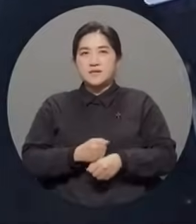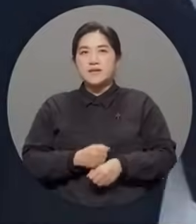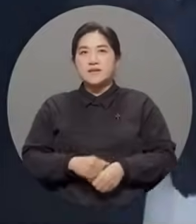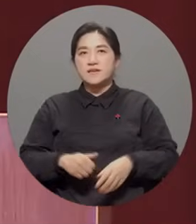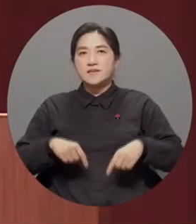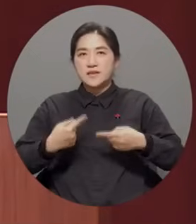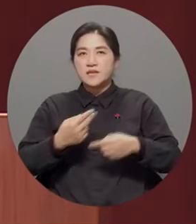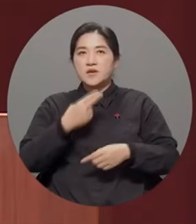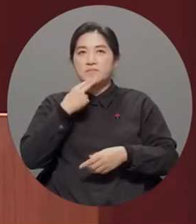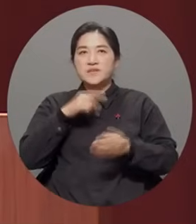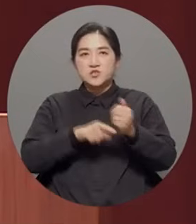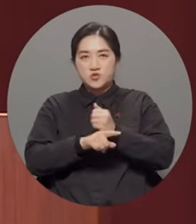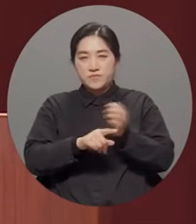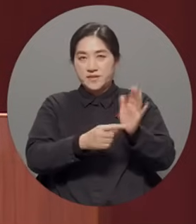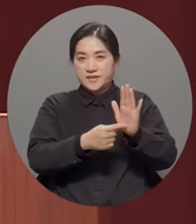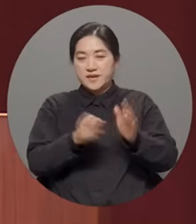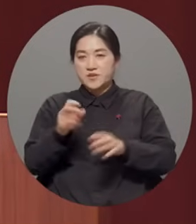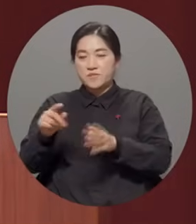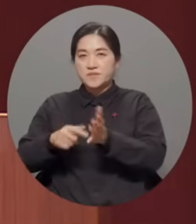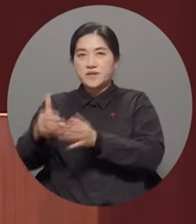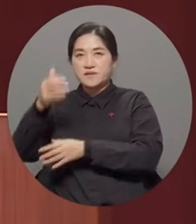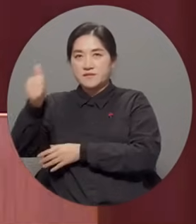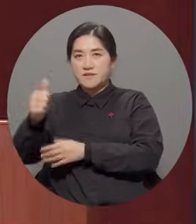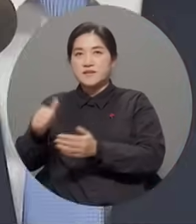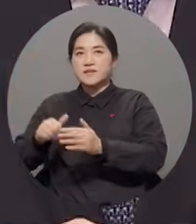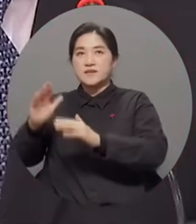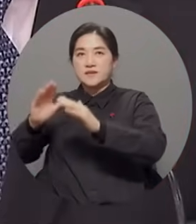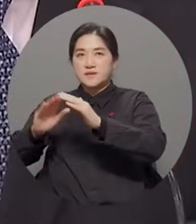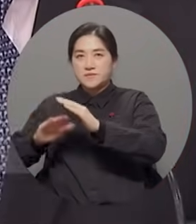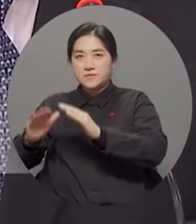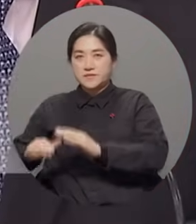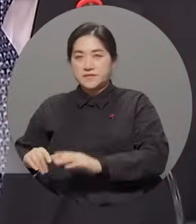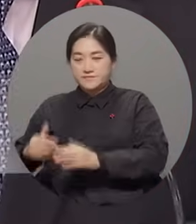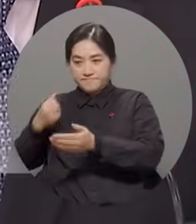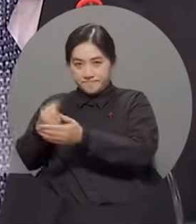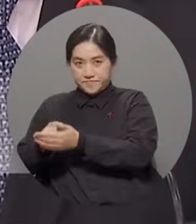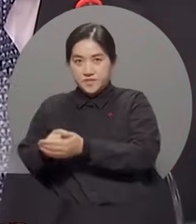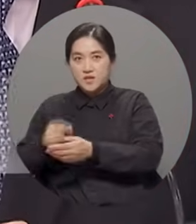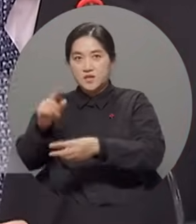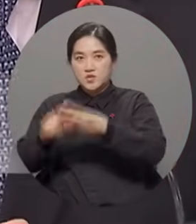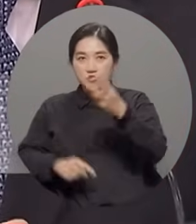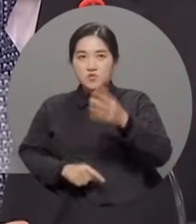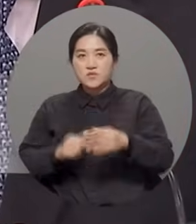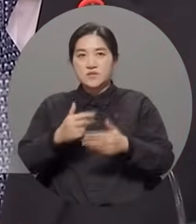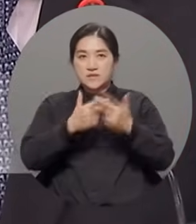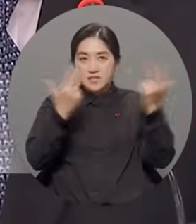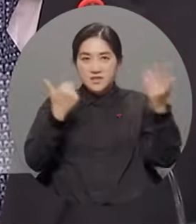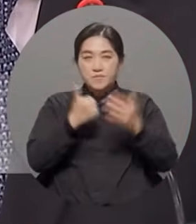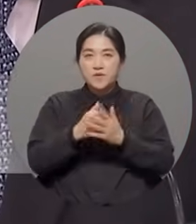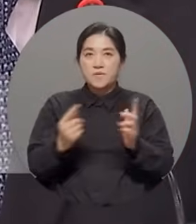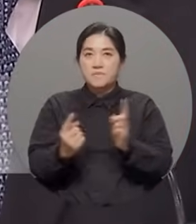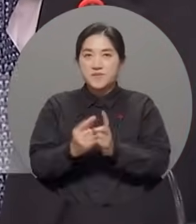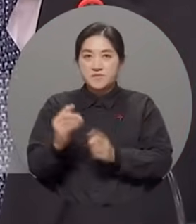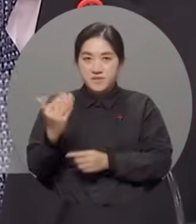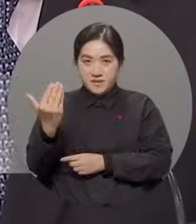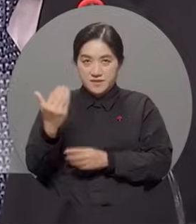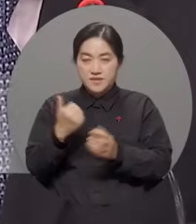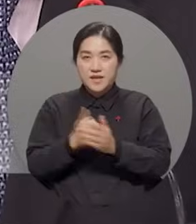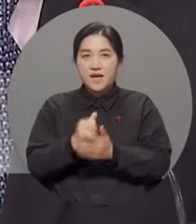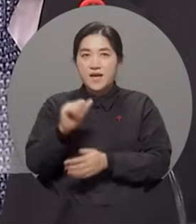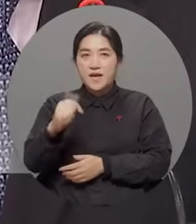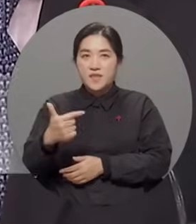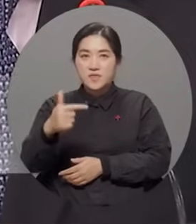밝혔습니다. 여당 비대위원장이 공식화된 당일 윤 대통령과 이 대표의 만남 계획이 잡히게 됐는데,